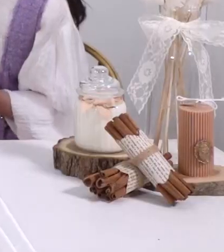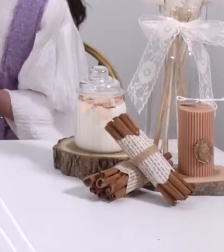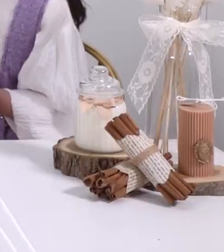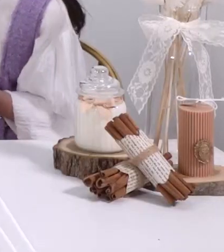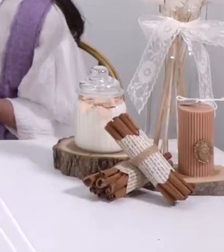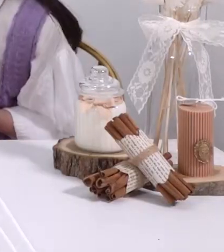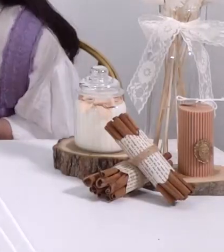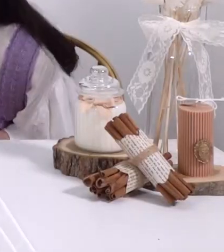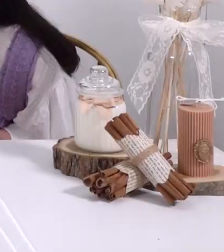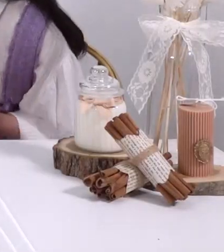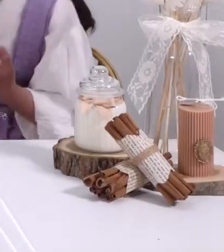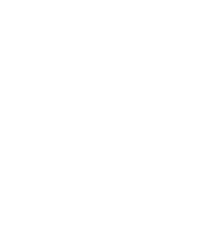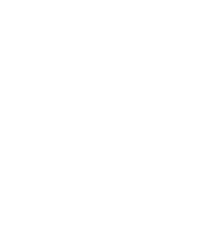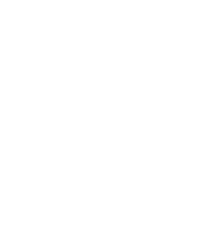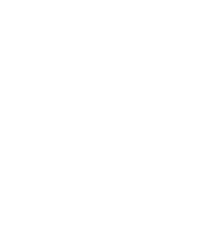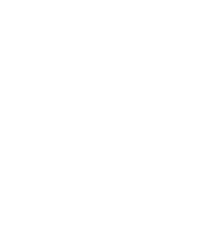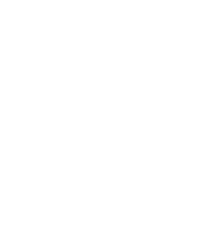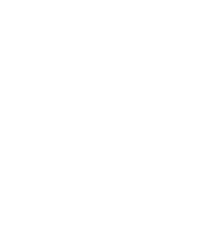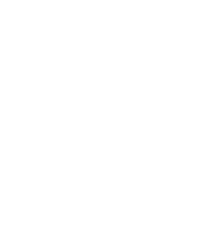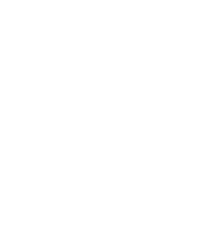가라고 아주 적합해요